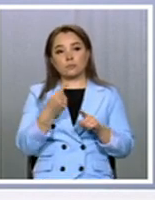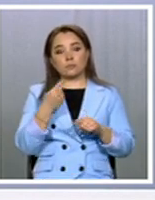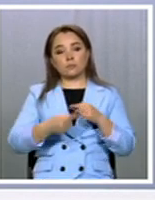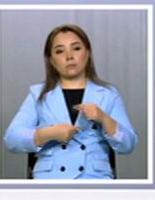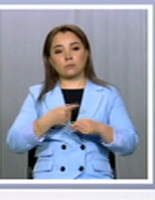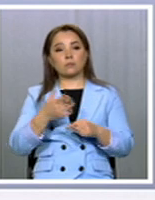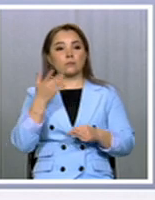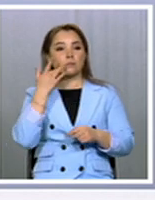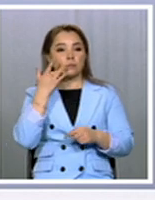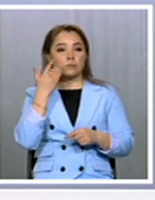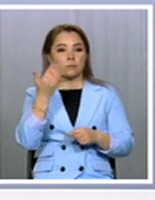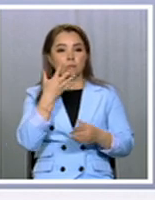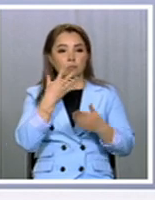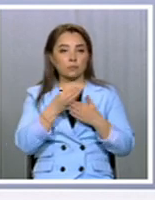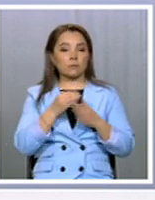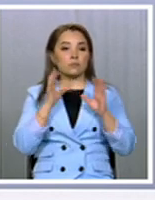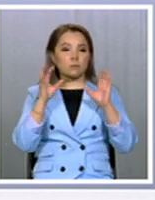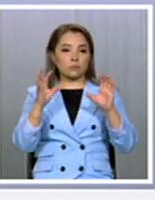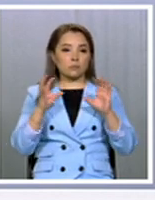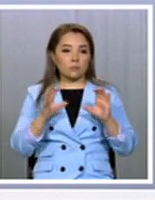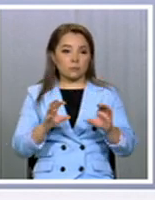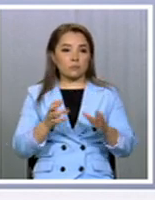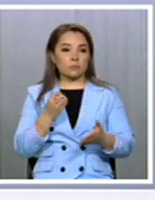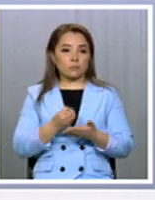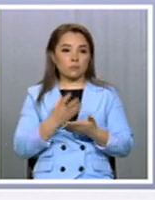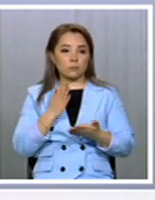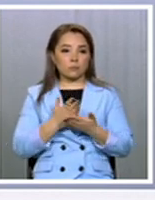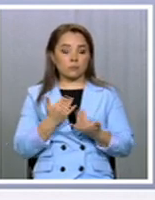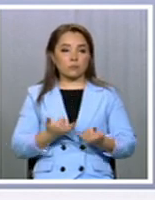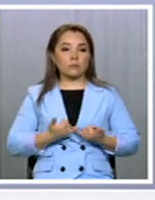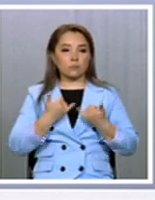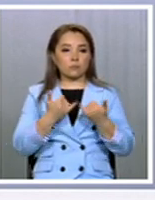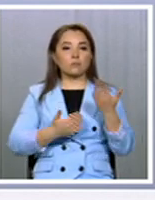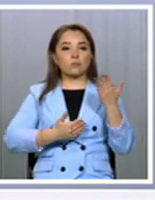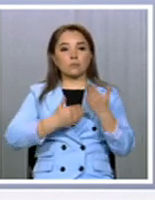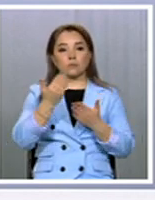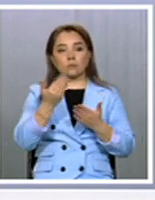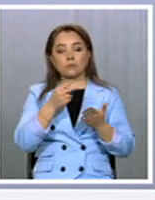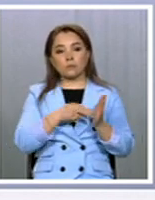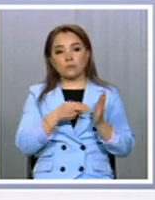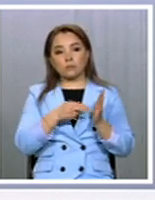мен салт-дәстүрінің құндылығының жоғары екендігін